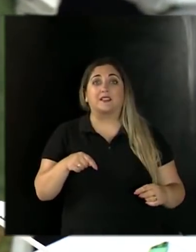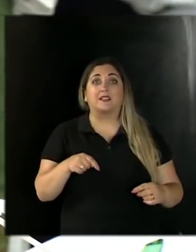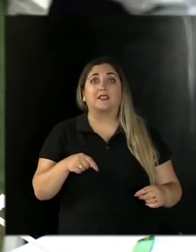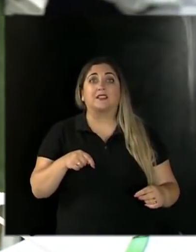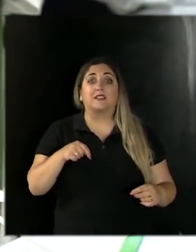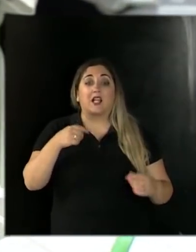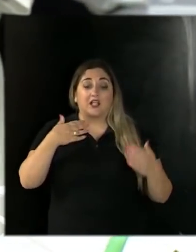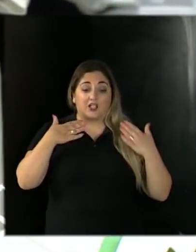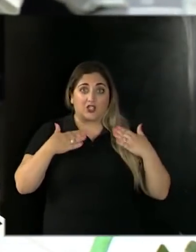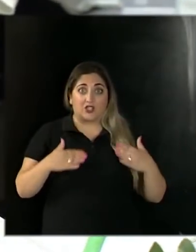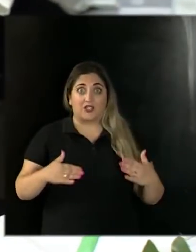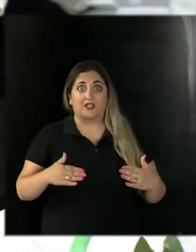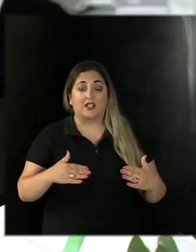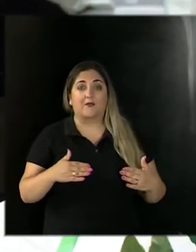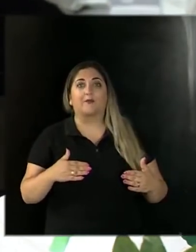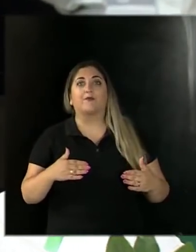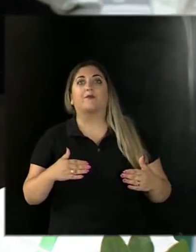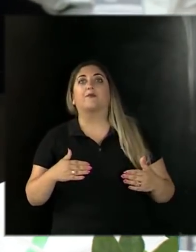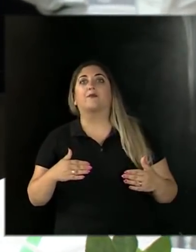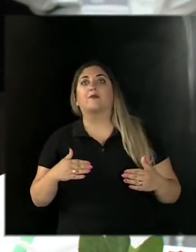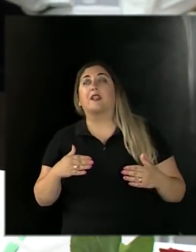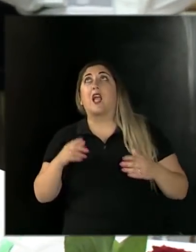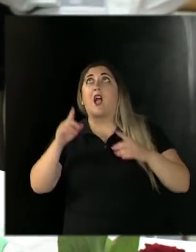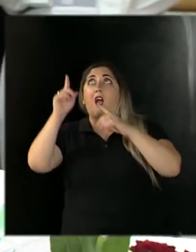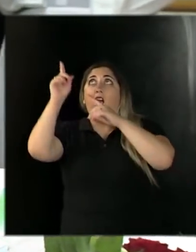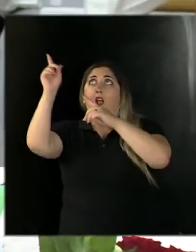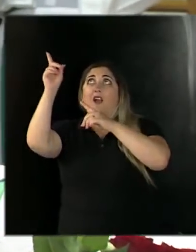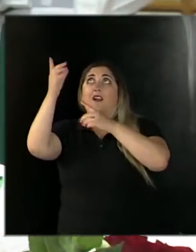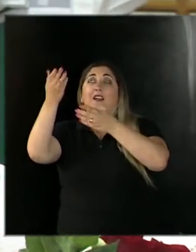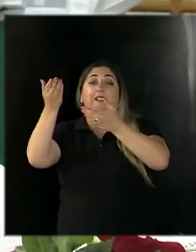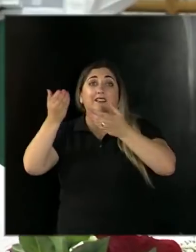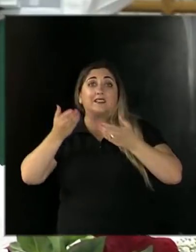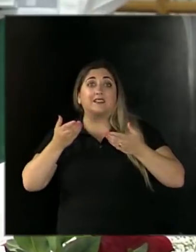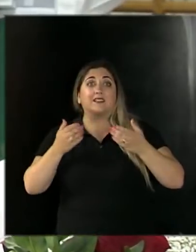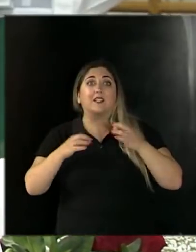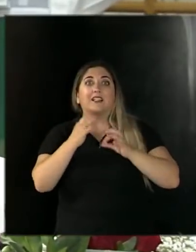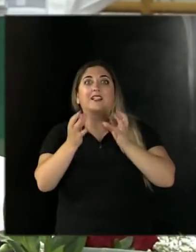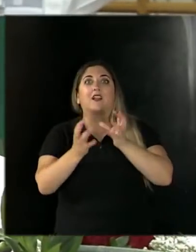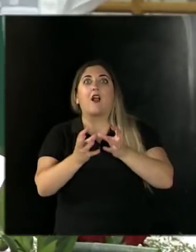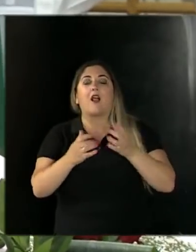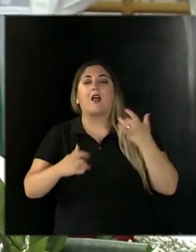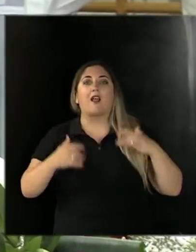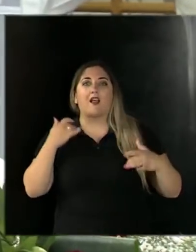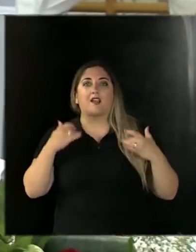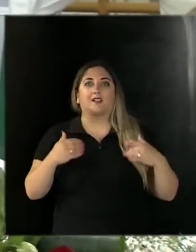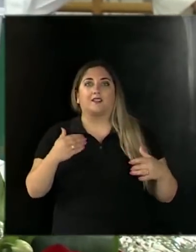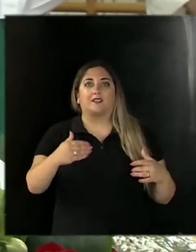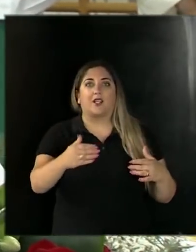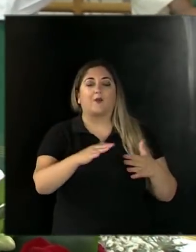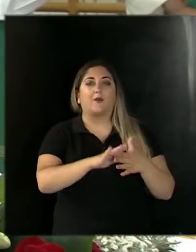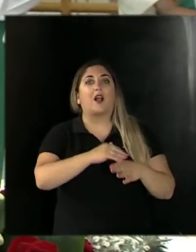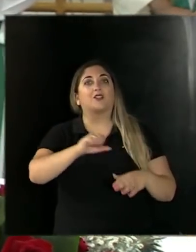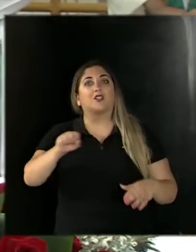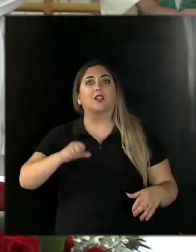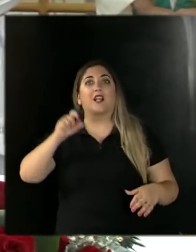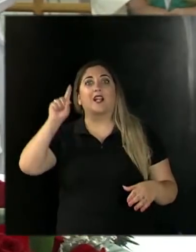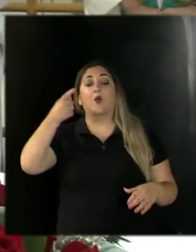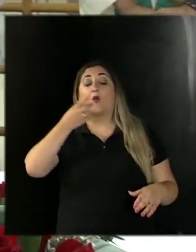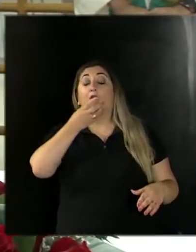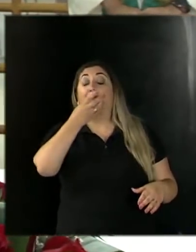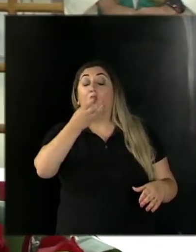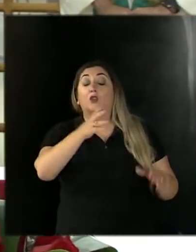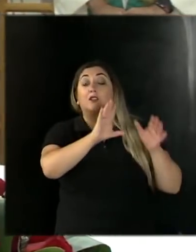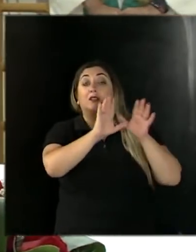f'dan il-ġisem, int tajtna r-ran tal-ħajja ta' dejjem. Għaliex aħna għandna l-ewwel frott